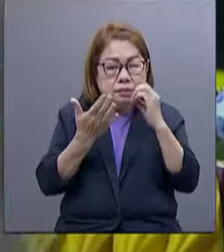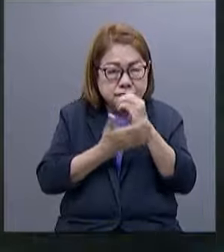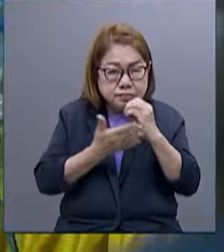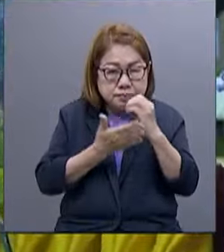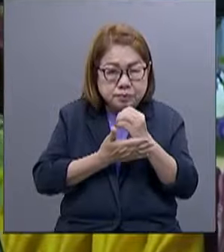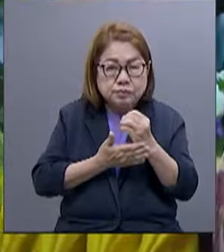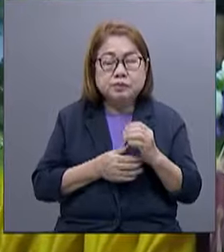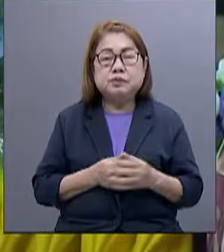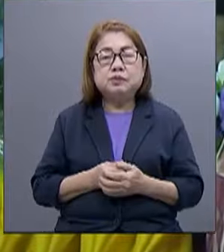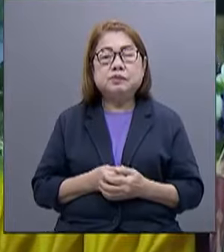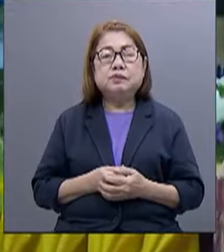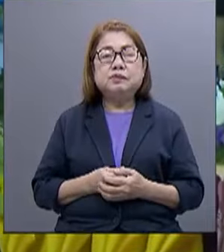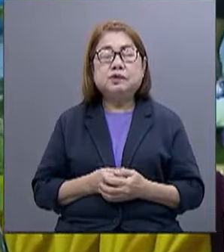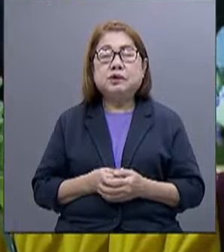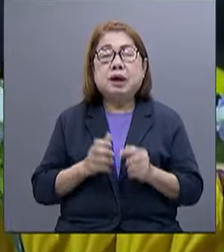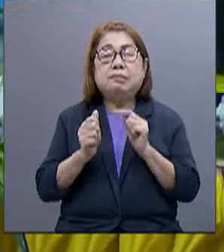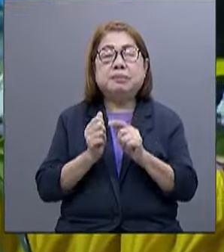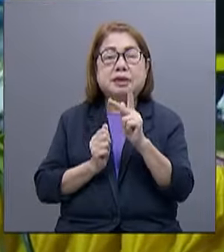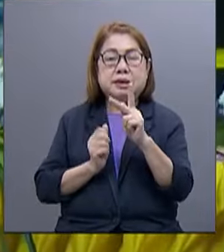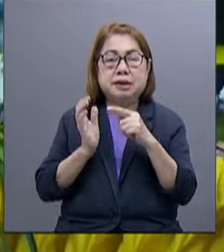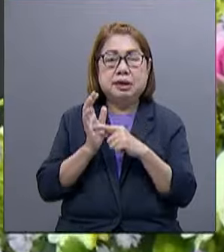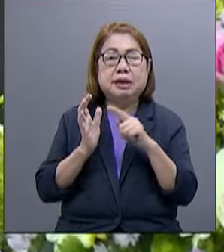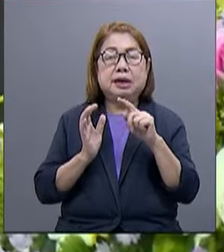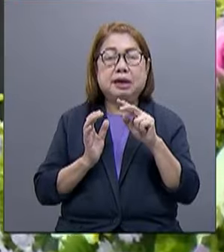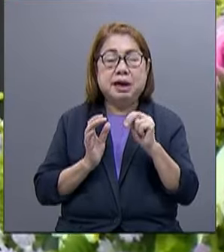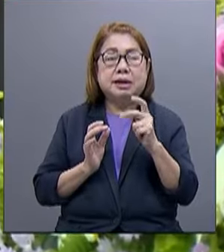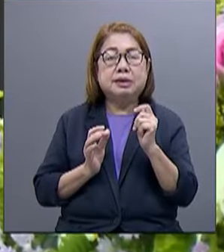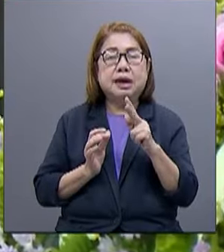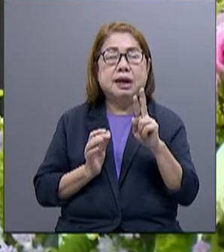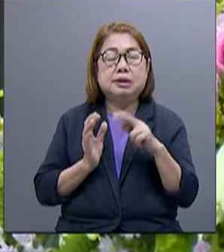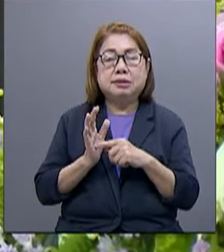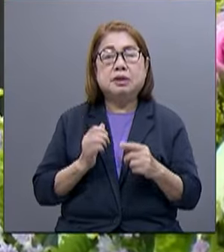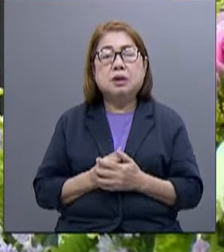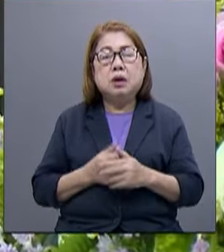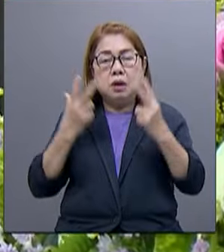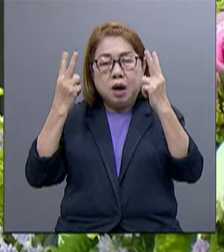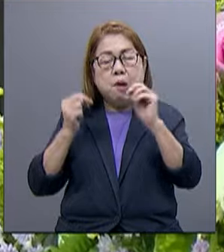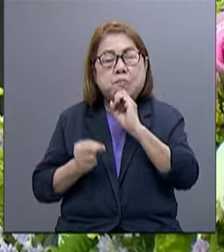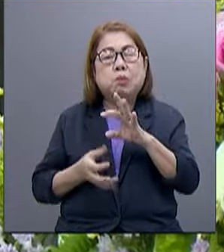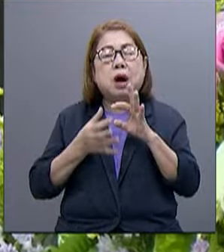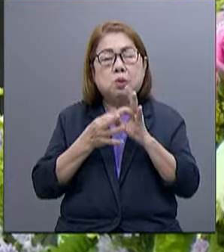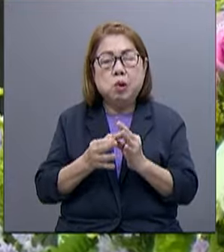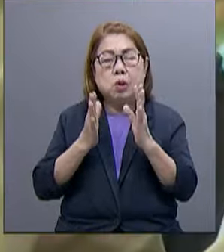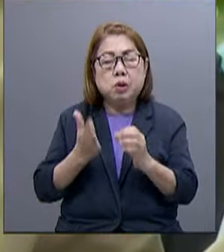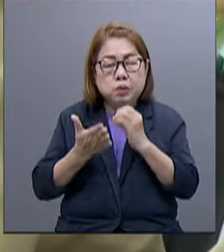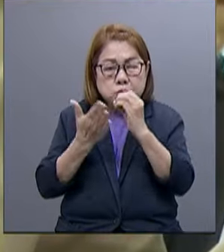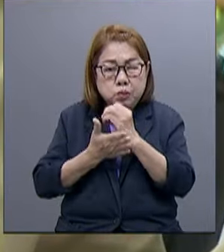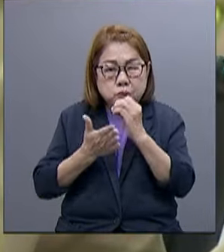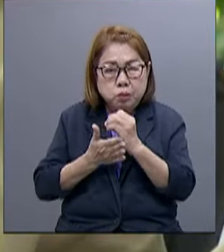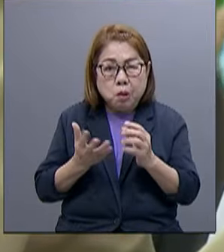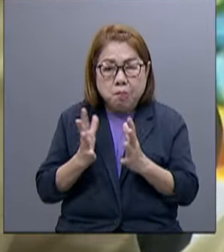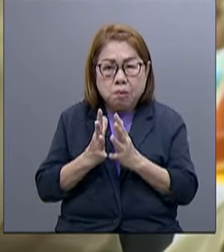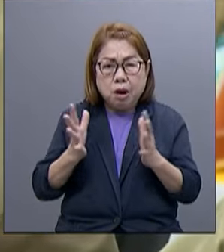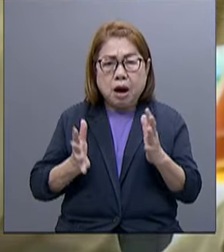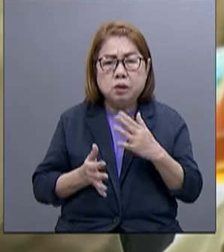ในพื้นที่จังหวัดศรีสะเกษอำเภอกันทรลักษณ์นะคะนายกบอกว่าเป็นห่วงตัวเลขผู้ติดยาเสพติดในพื้นที่นะคะซึ่งเป็นตัวเลขที่น่าตกใจค่ะแต่ขอ